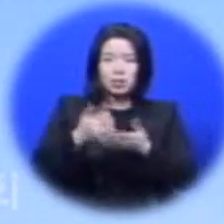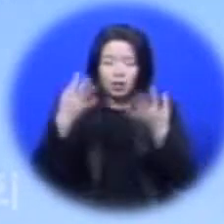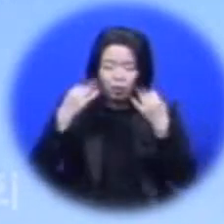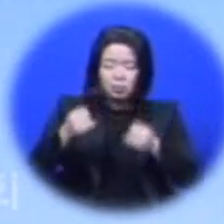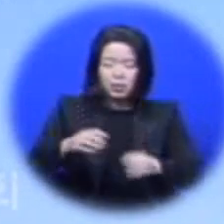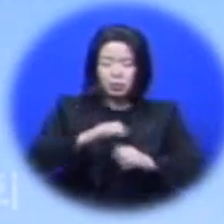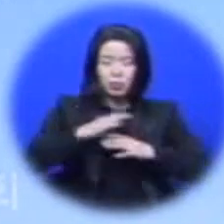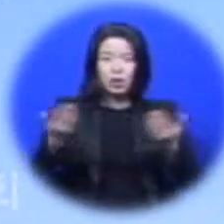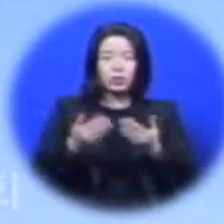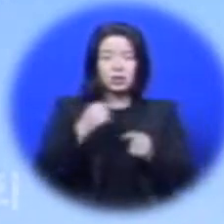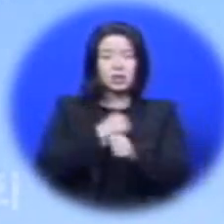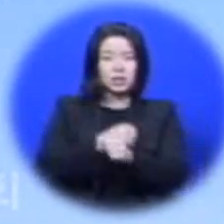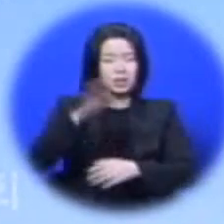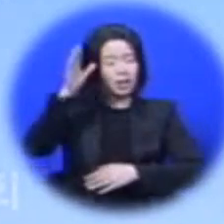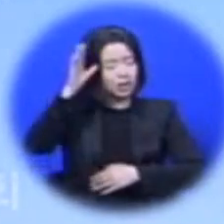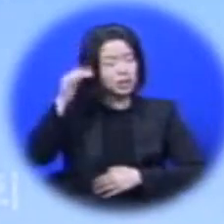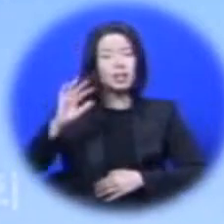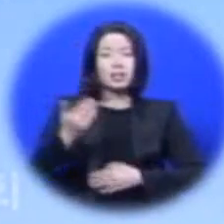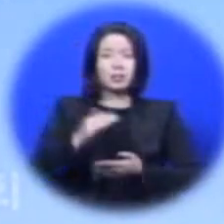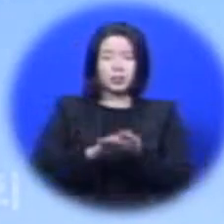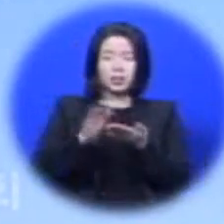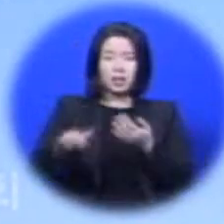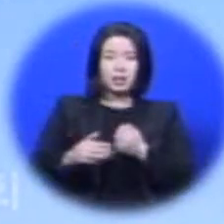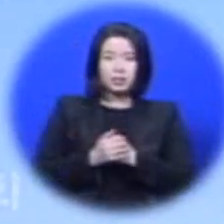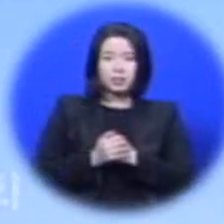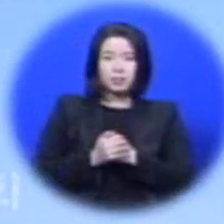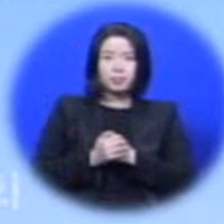하실까를 기대합니다.